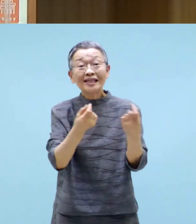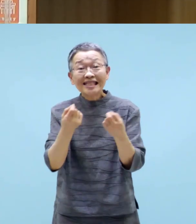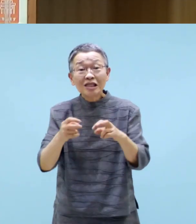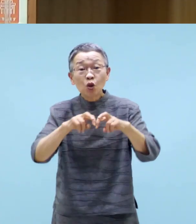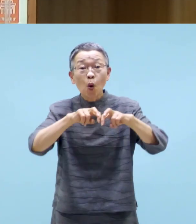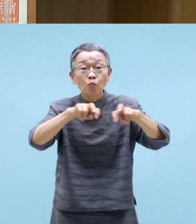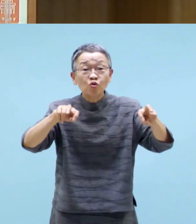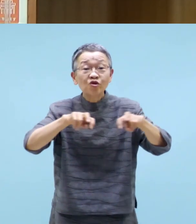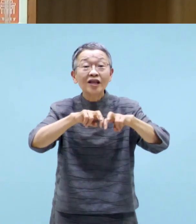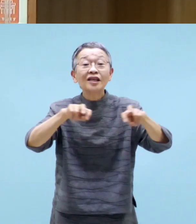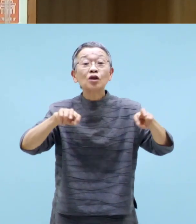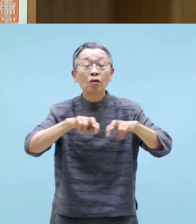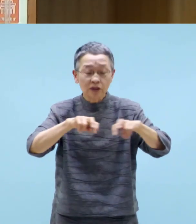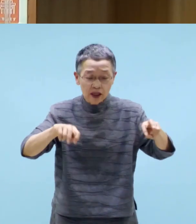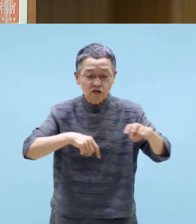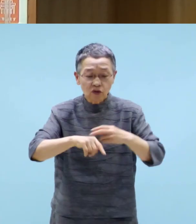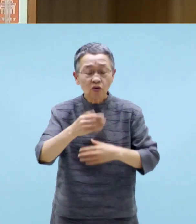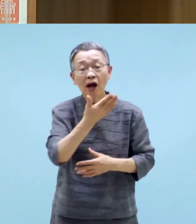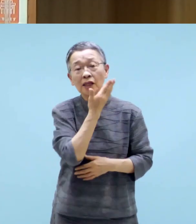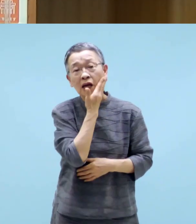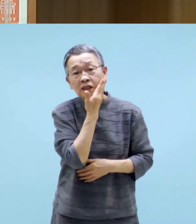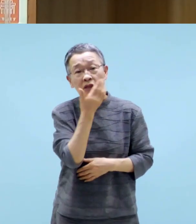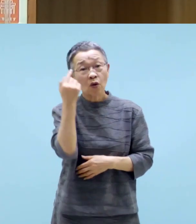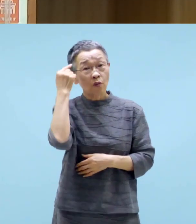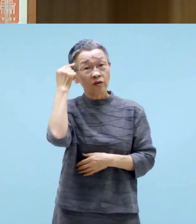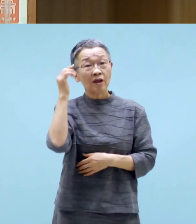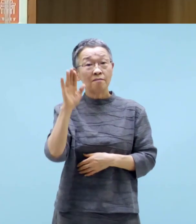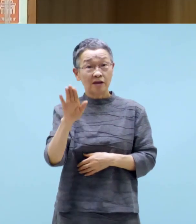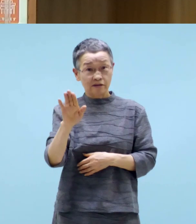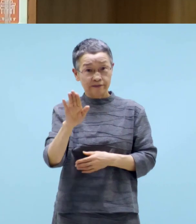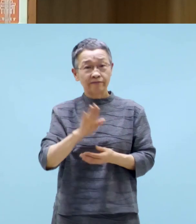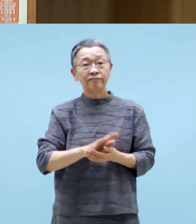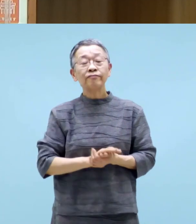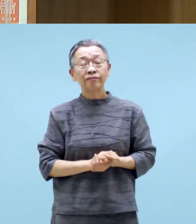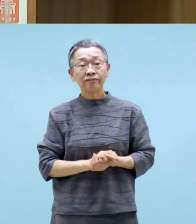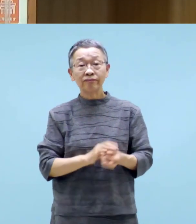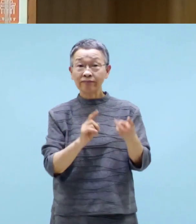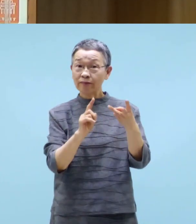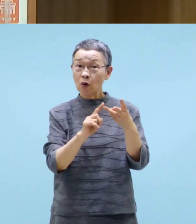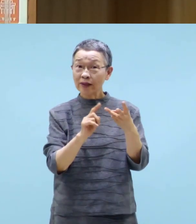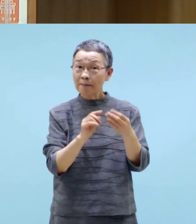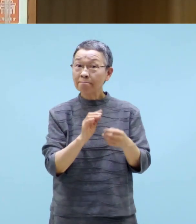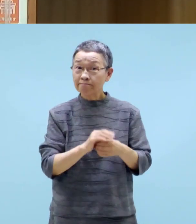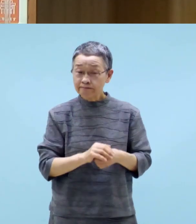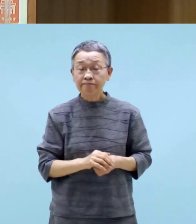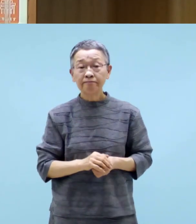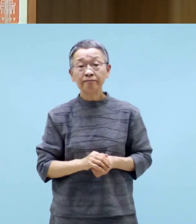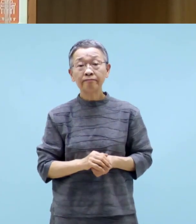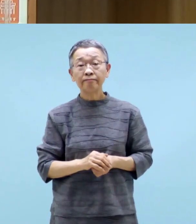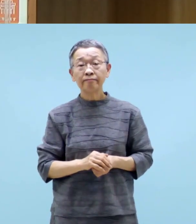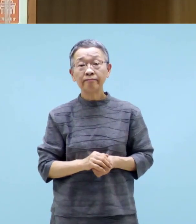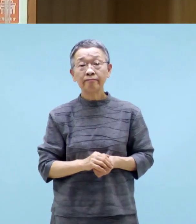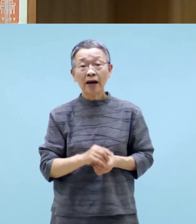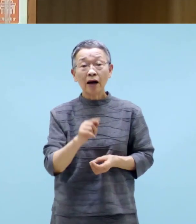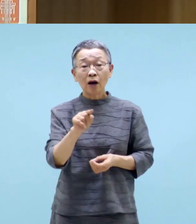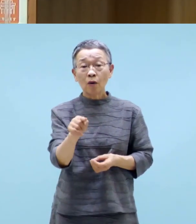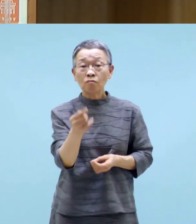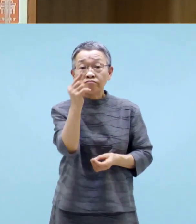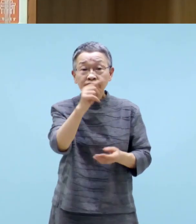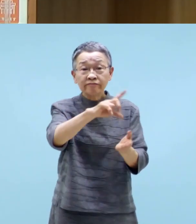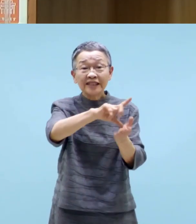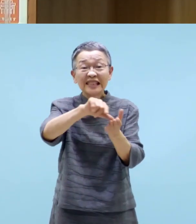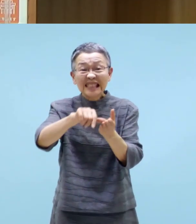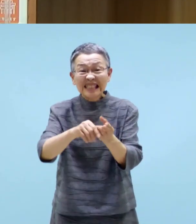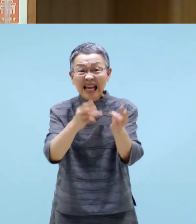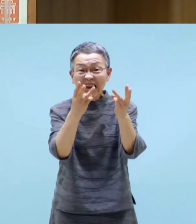ていくということは大事だと思ってます。 よろしく、ありがとうございます。今回ある地域で複数発生